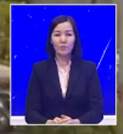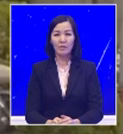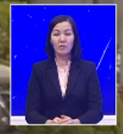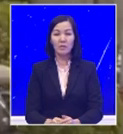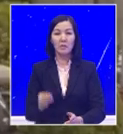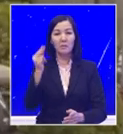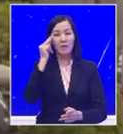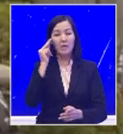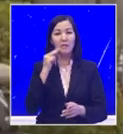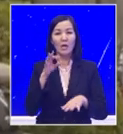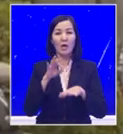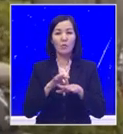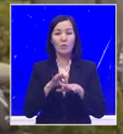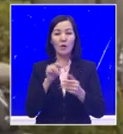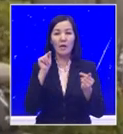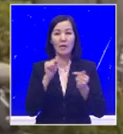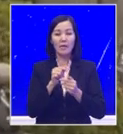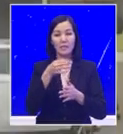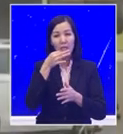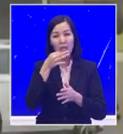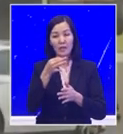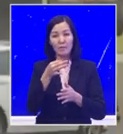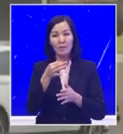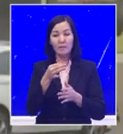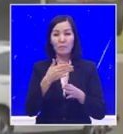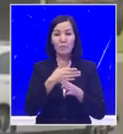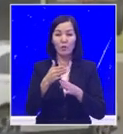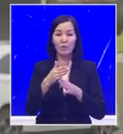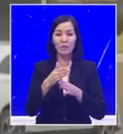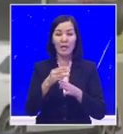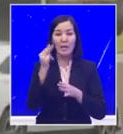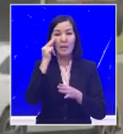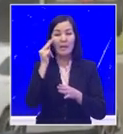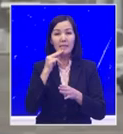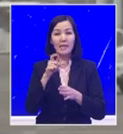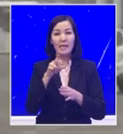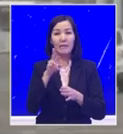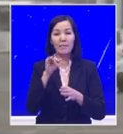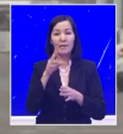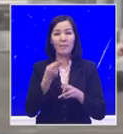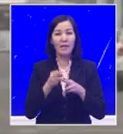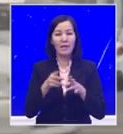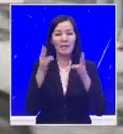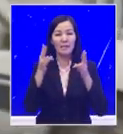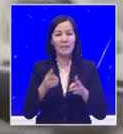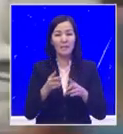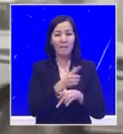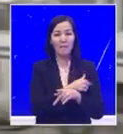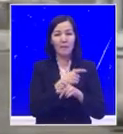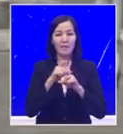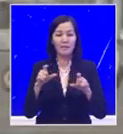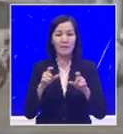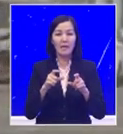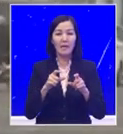Қытай коронавируспен күрес жолындағы тәжірибесімен бөлісті. Ол үшін Қытай эпидемиядан ең қатты зардап шеккен елдерге медициналық